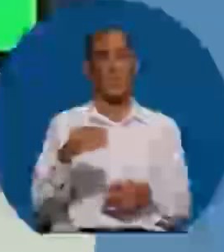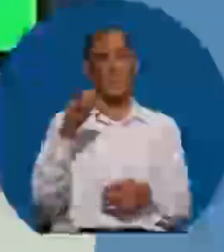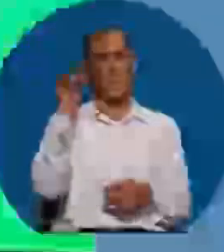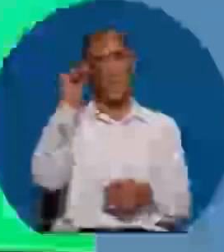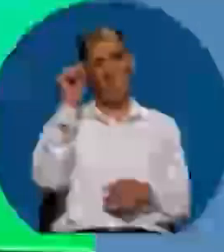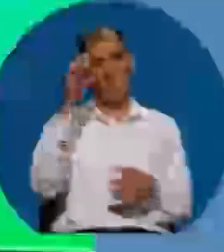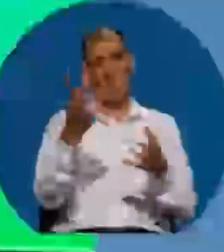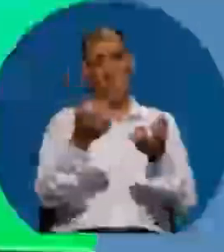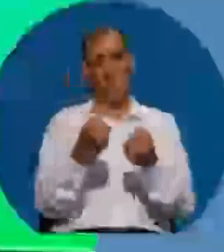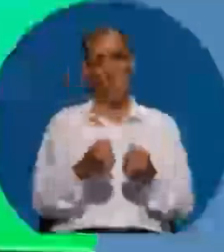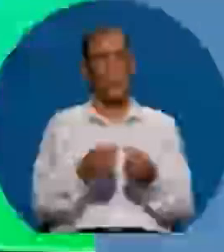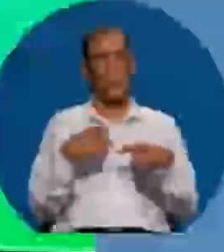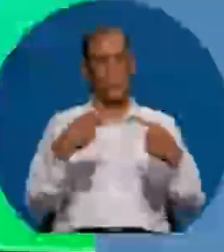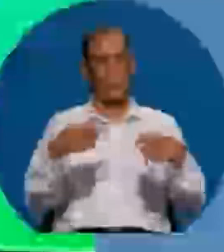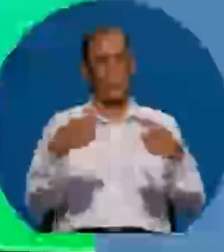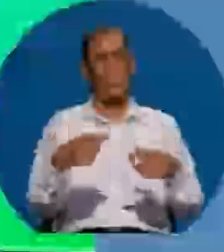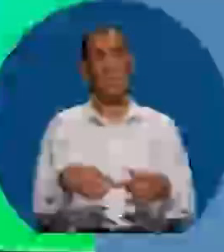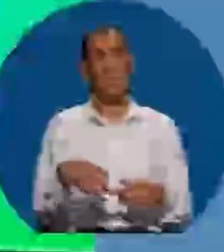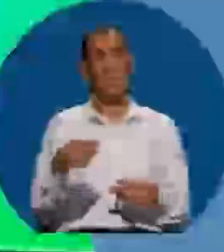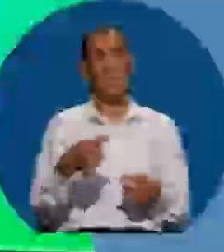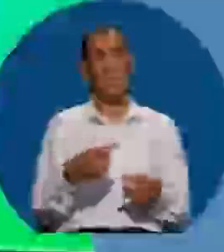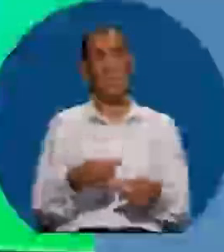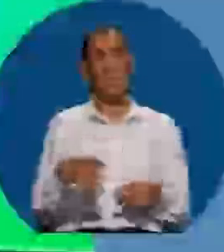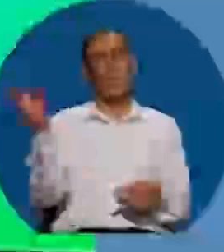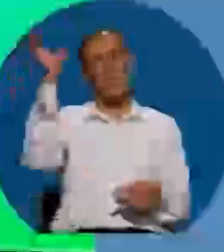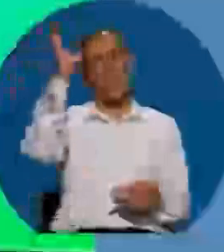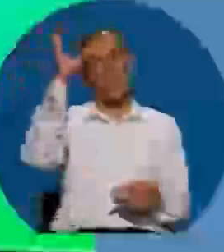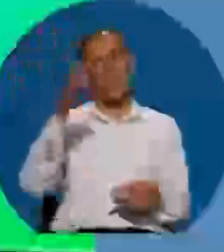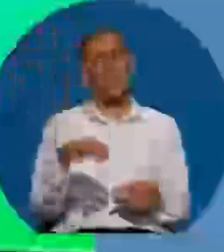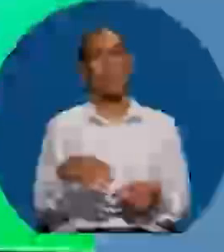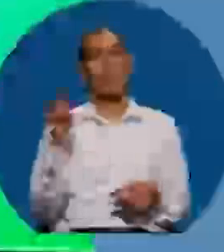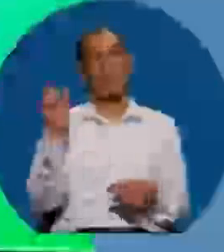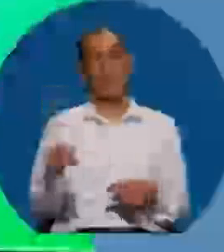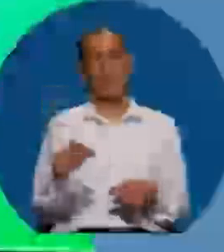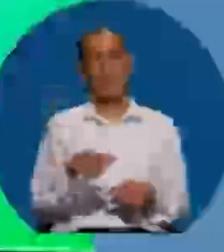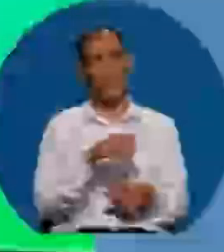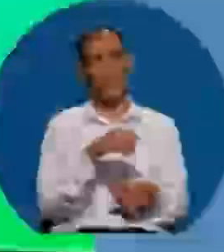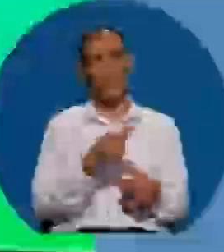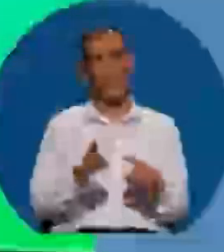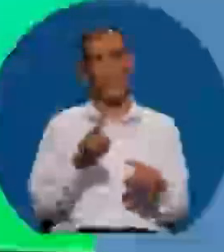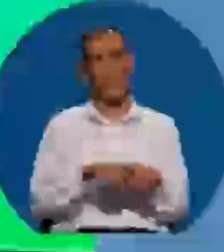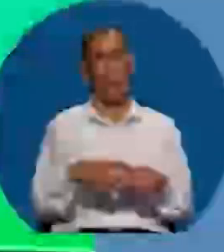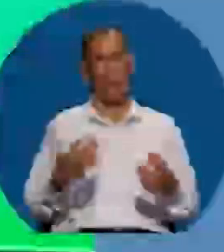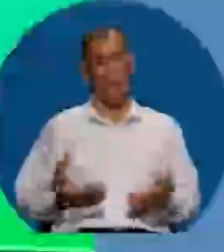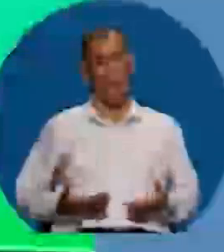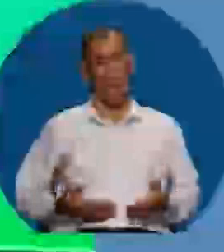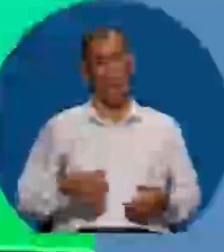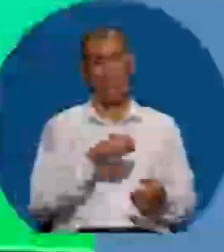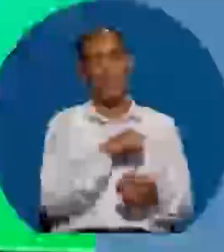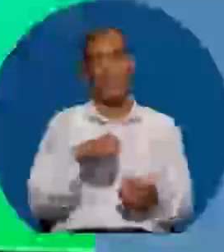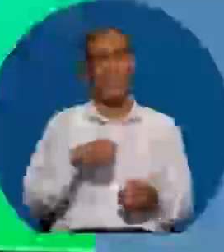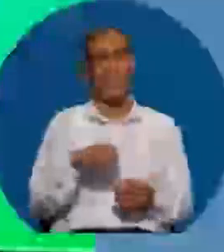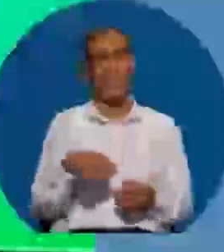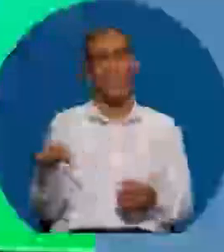біз келешекте ұлы инсанлар болып жетілседі екенбіз. Хәм өмірде өз жолымызды табалады